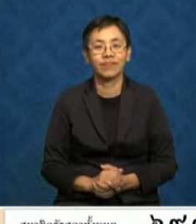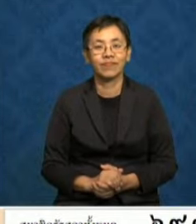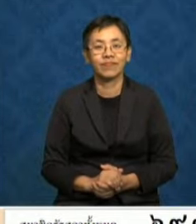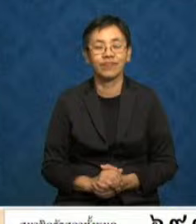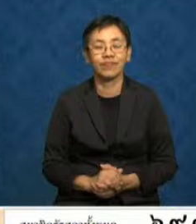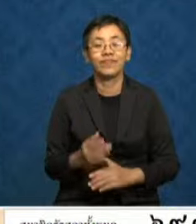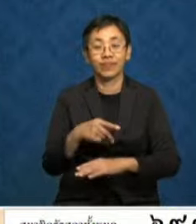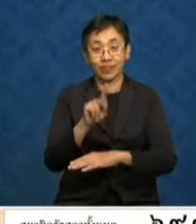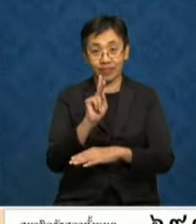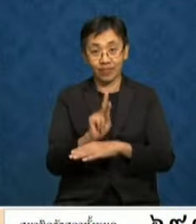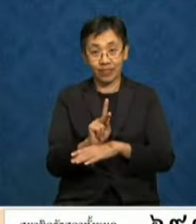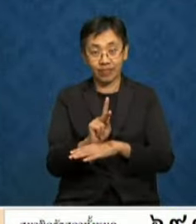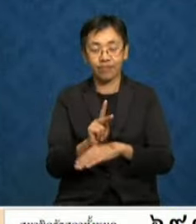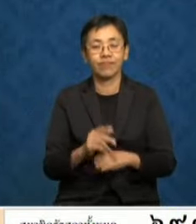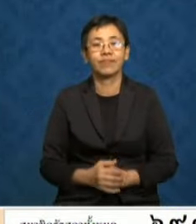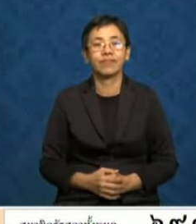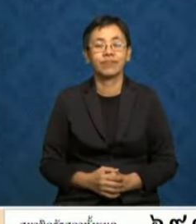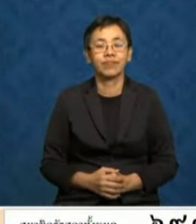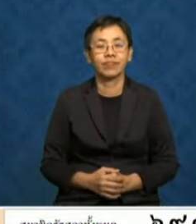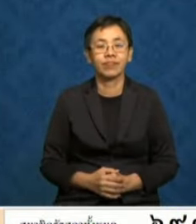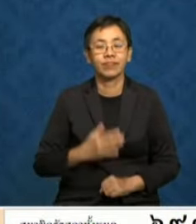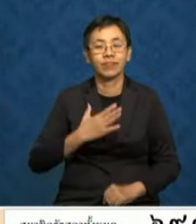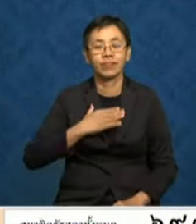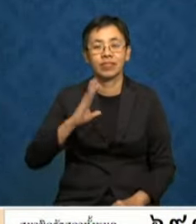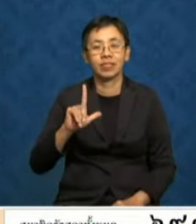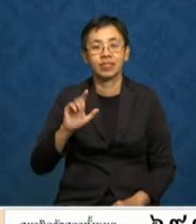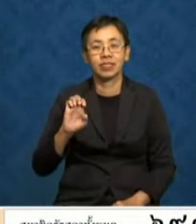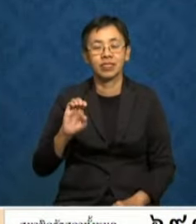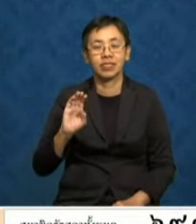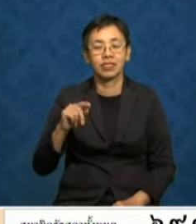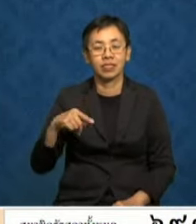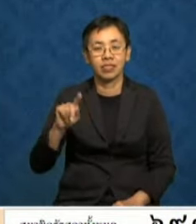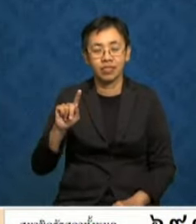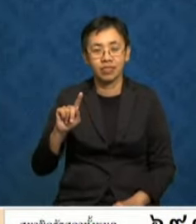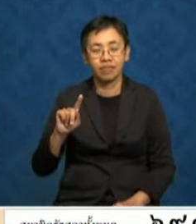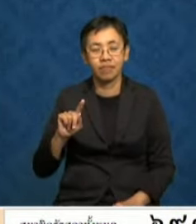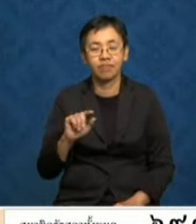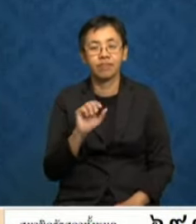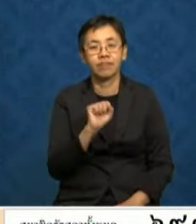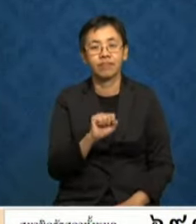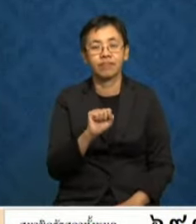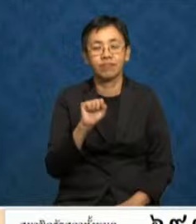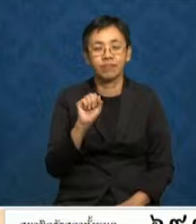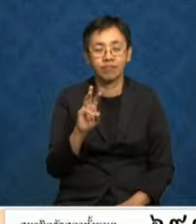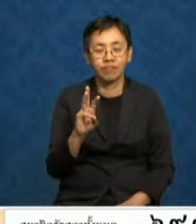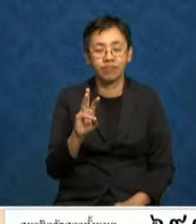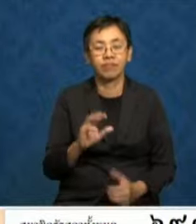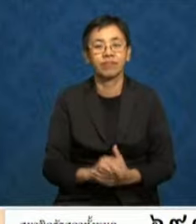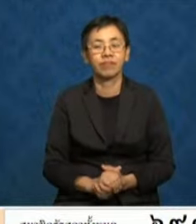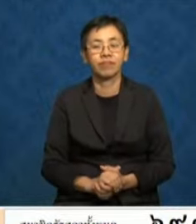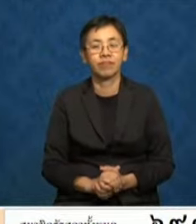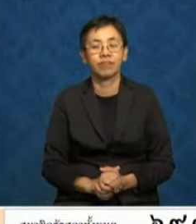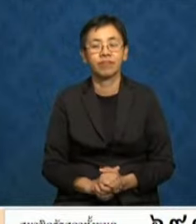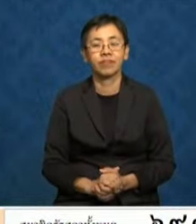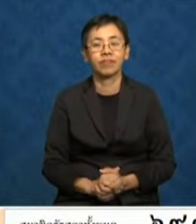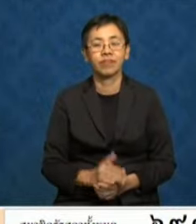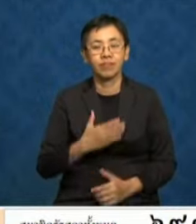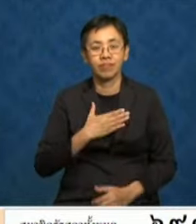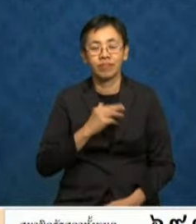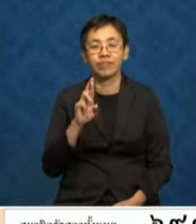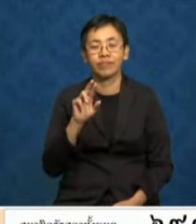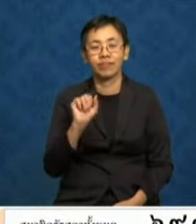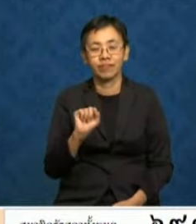กราบเรียนท่านประธานผมชิปกิจนิยมสมาชิกวุฒิสภาในฐานะสมาชิกรัฐสภา